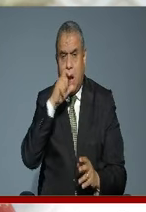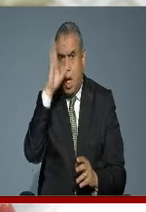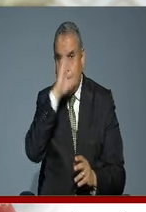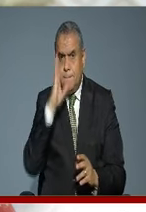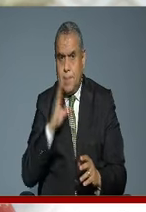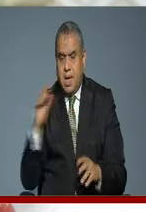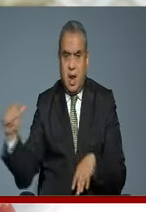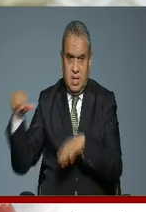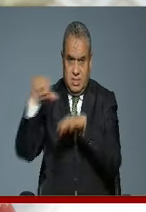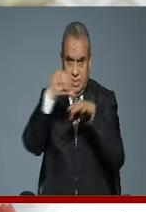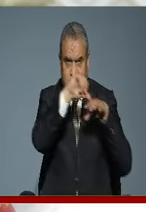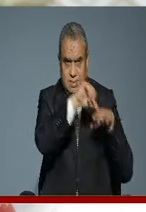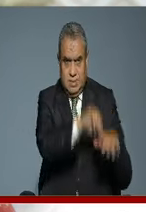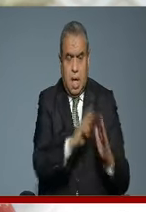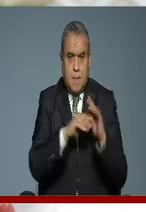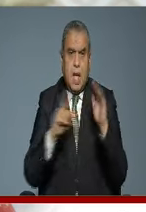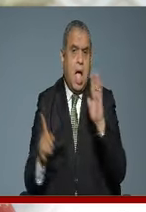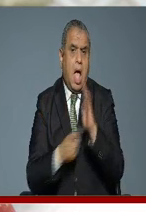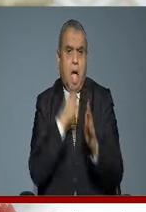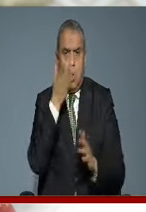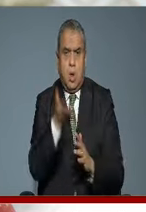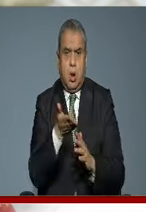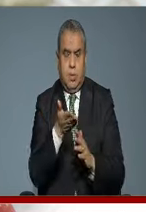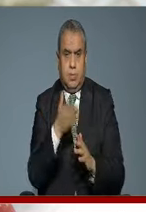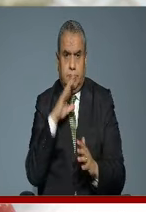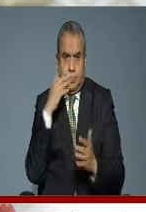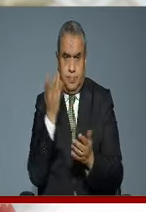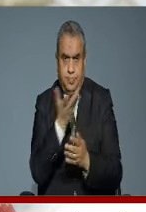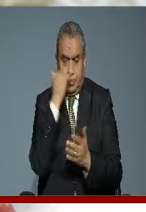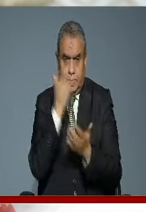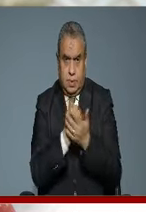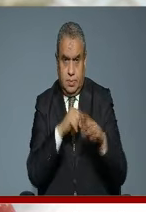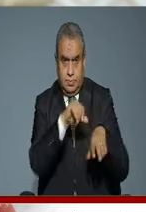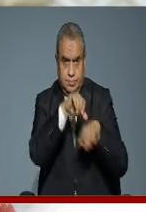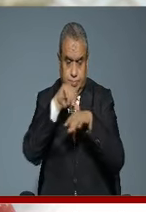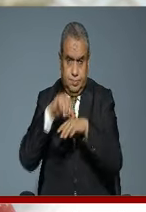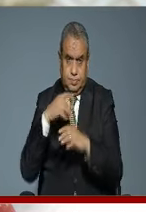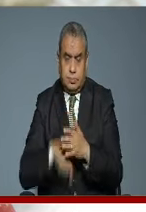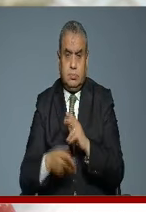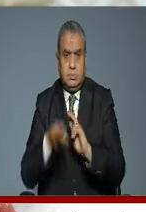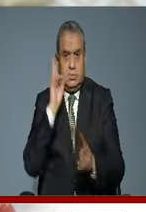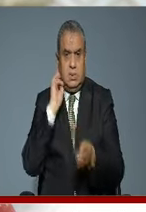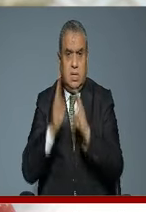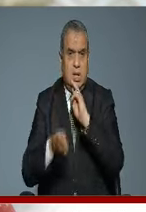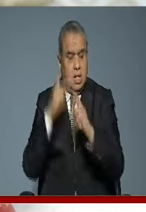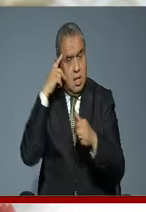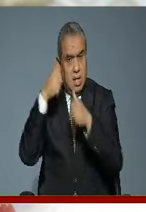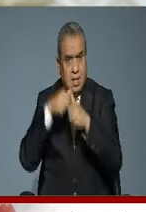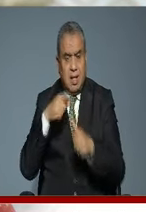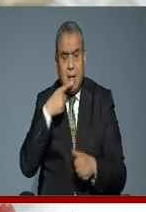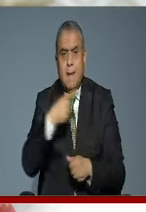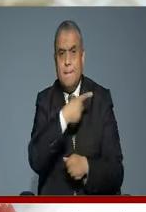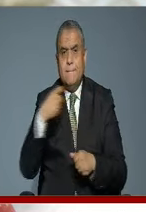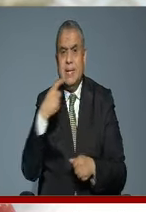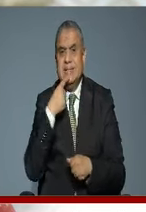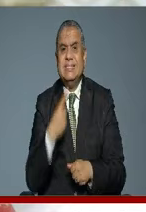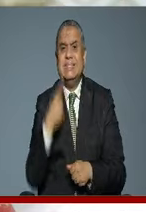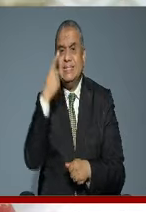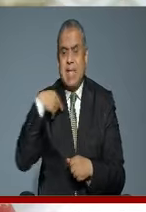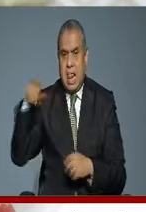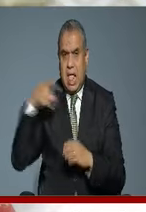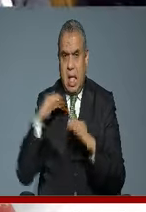يقوم بزيارة لمصر، وأعود الآن الاحتفال بالذكرى المئوية لإقامة العلاقات